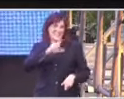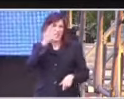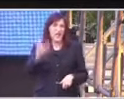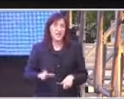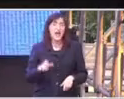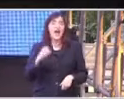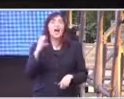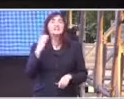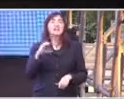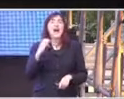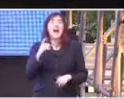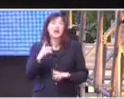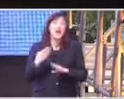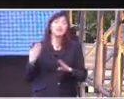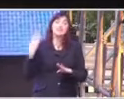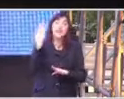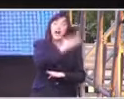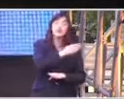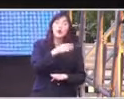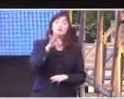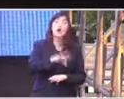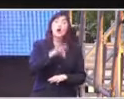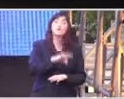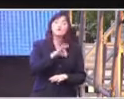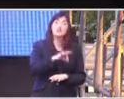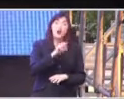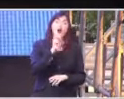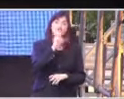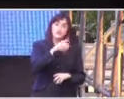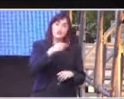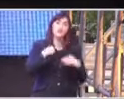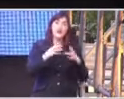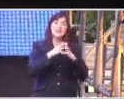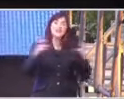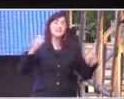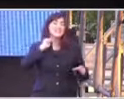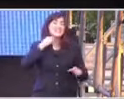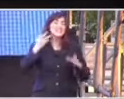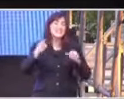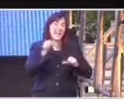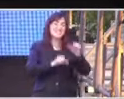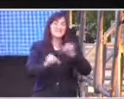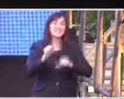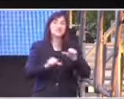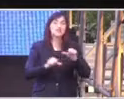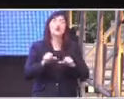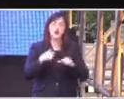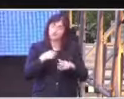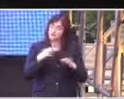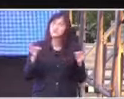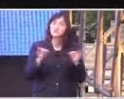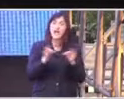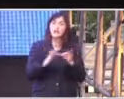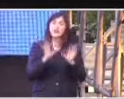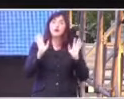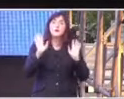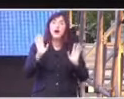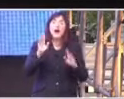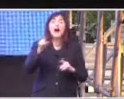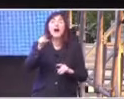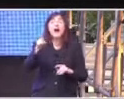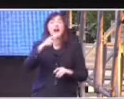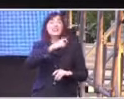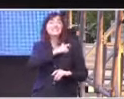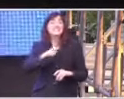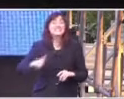per rigassificatori di Piombino e poi il giorno dopo l'ha detto anche la meloni ma il sindaco di Fratelli d'Italia di Piombino lunedì alla